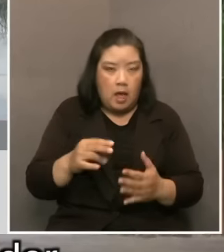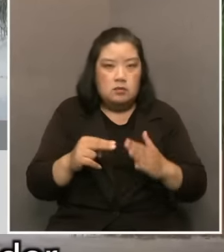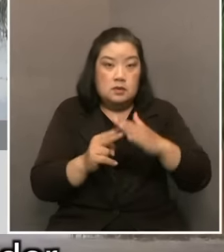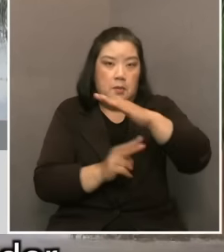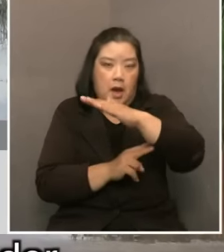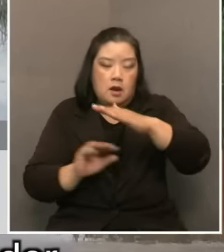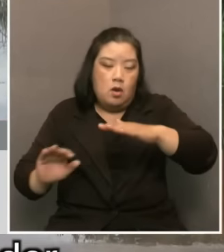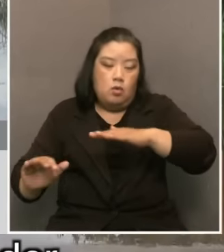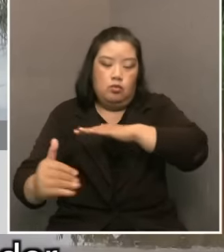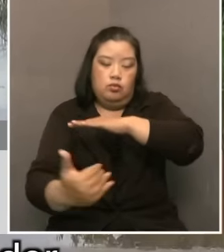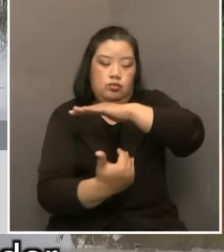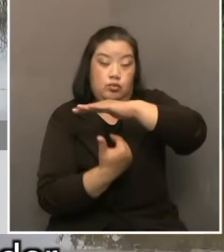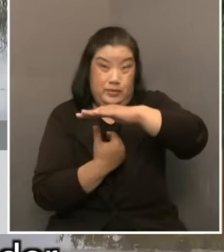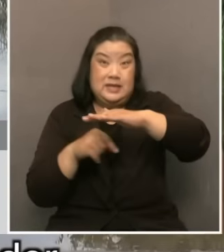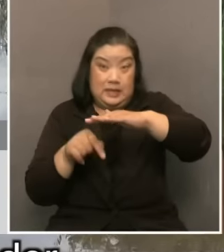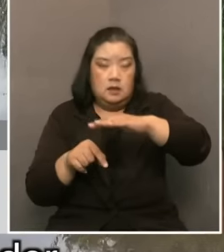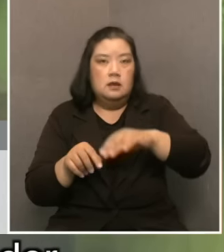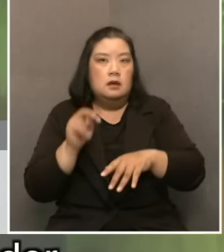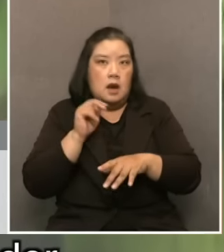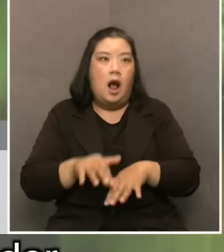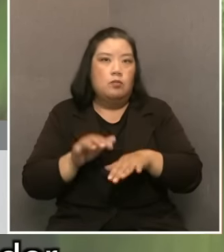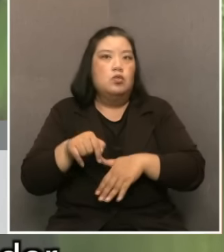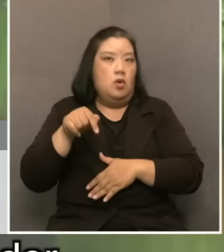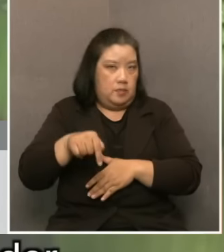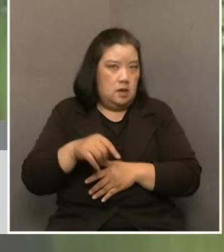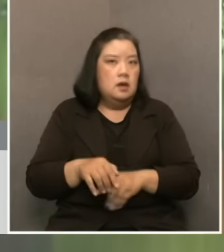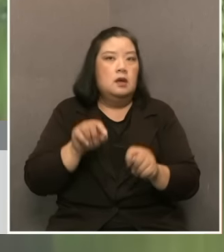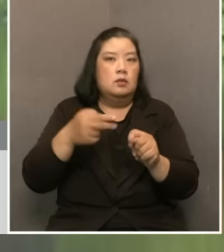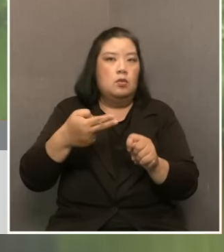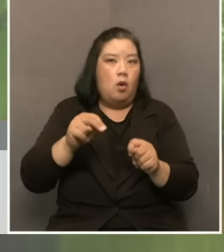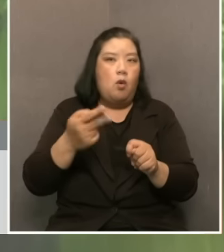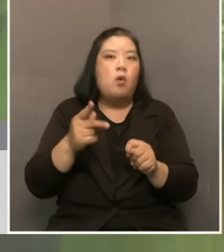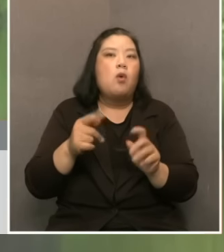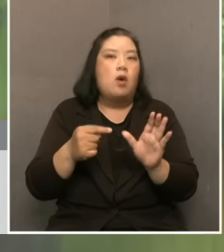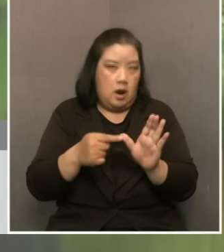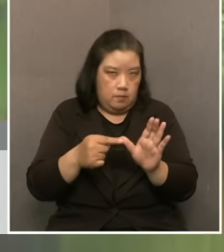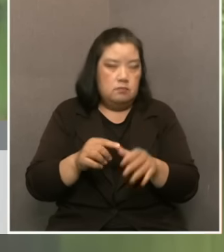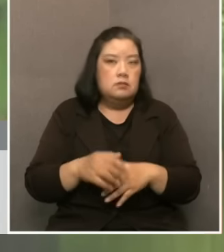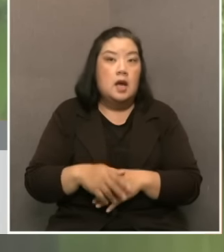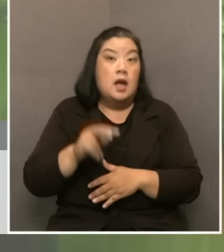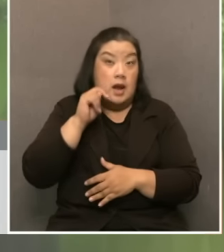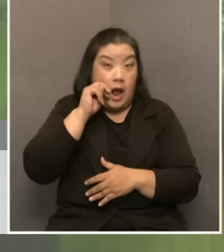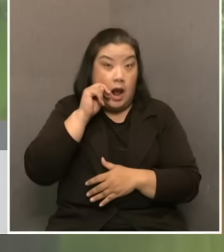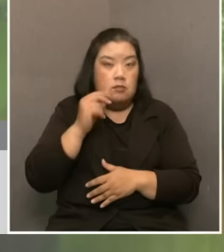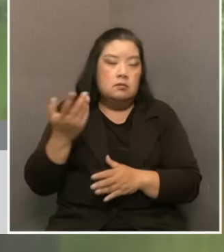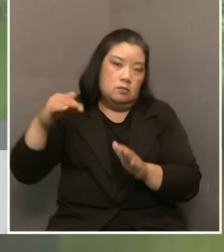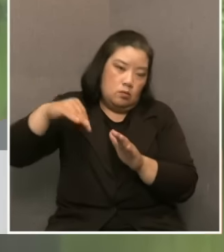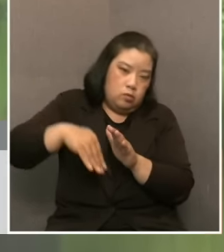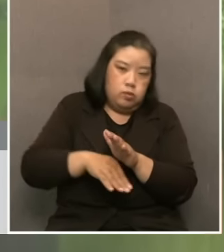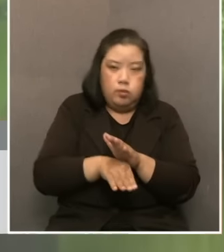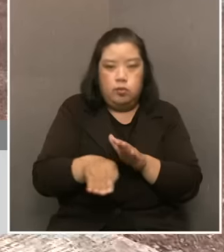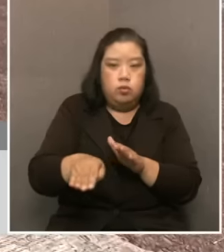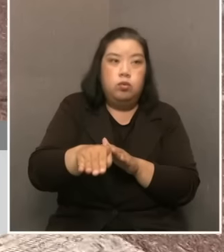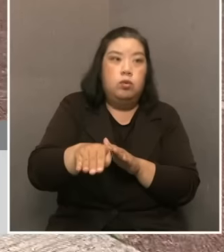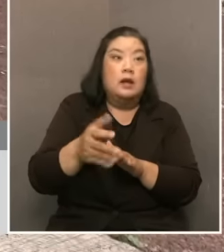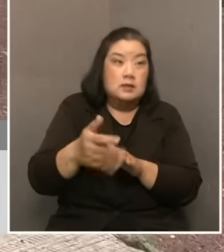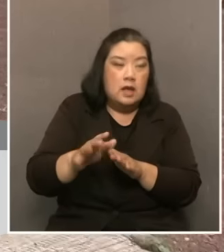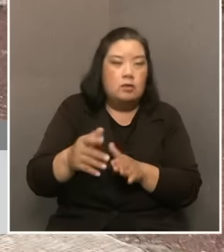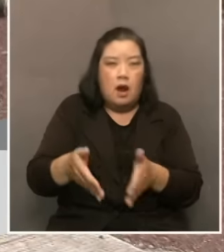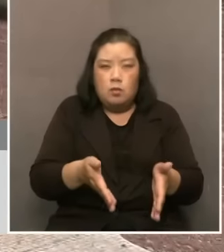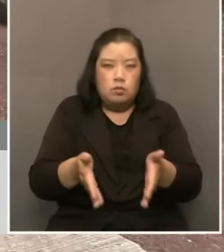ห้วยอาฮงในพื้นที่ตำบลหอคำล่าสุดน้ำโขงไหลย้อนกลับเข้าไปตามลำห้วยครับไปสมทบกับ